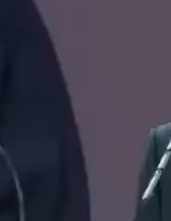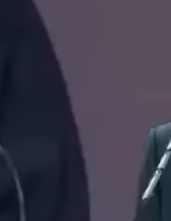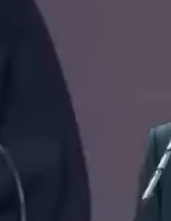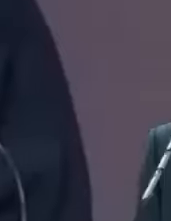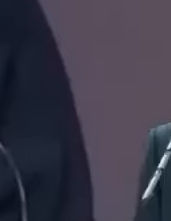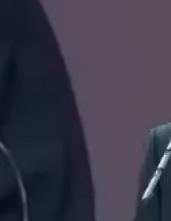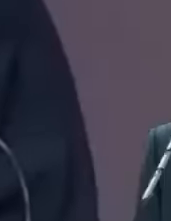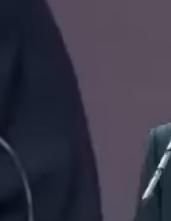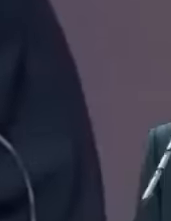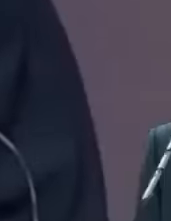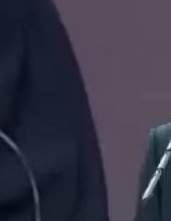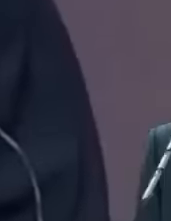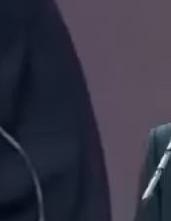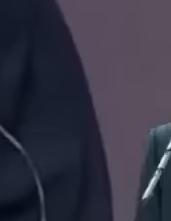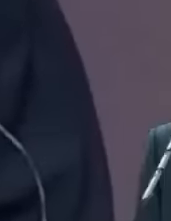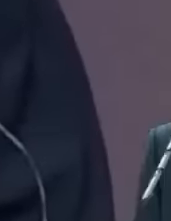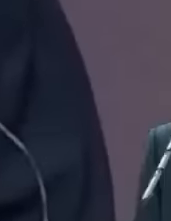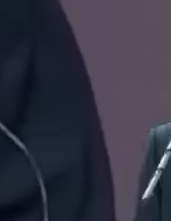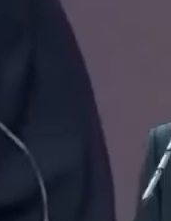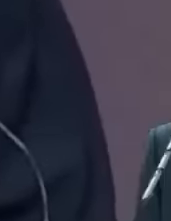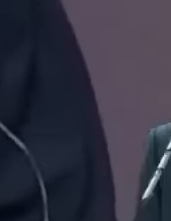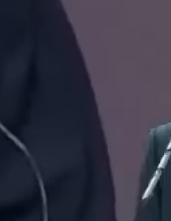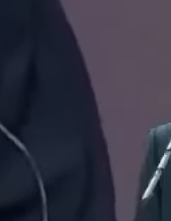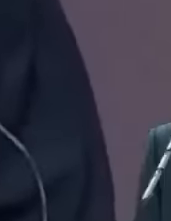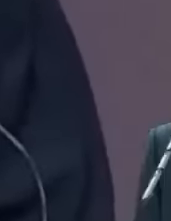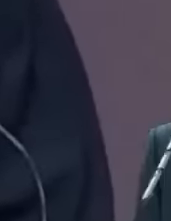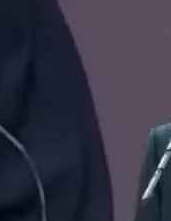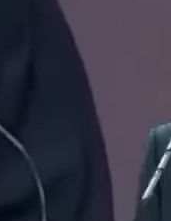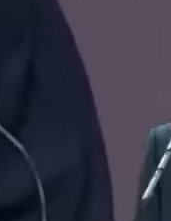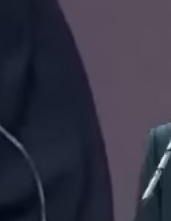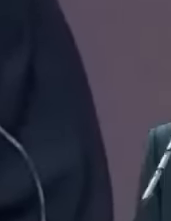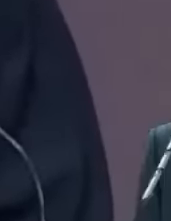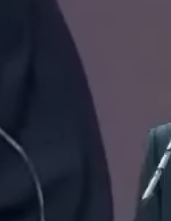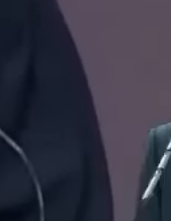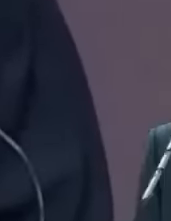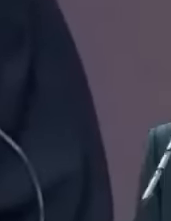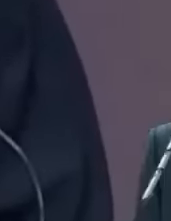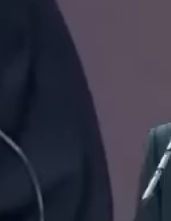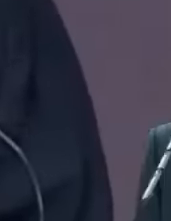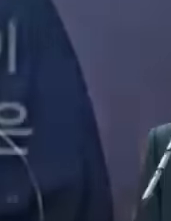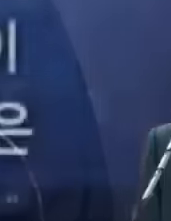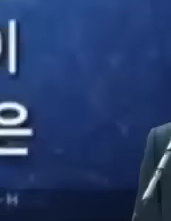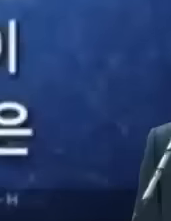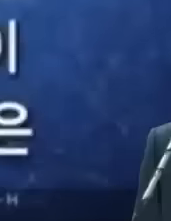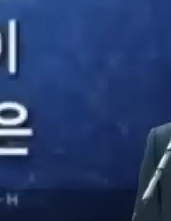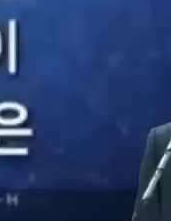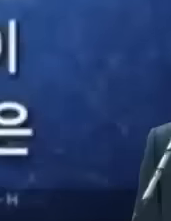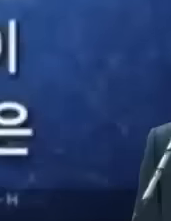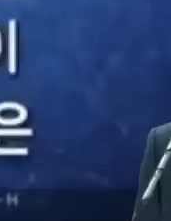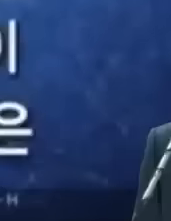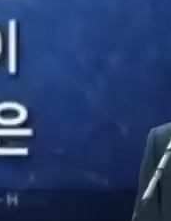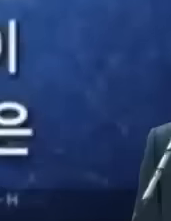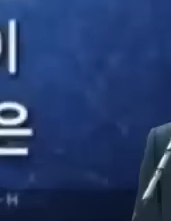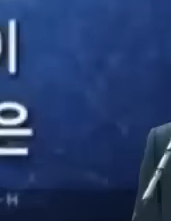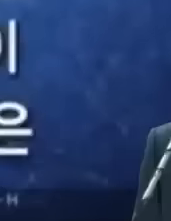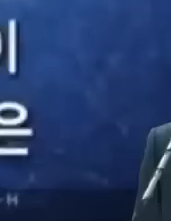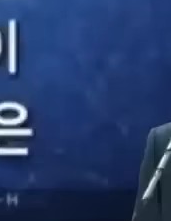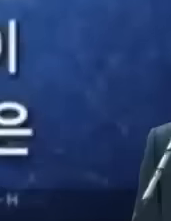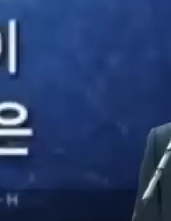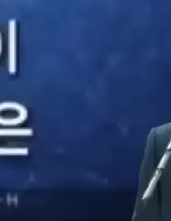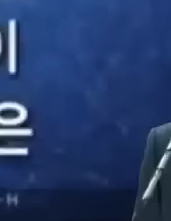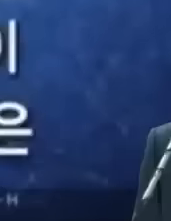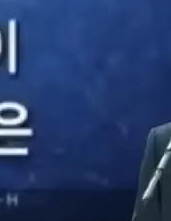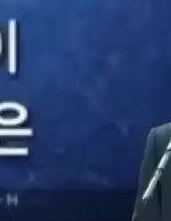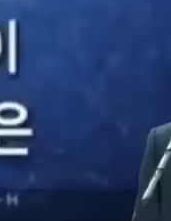오늘 은혜 받으실 하나님 말씀은 요한복음 3장 16절로 21절 말씀입니다. 요한복음 3장